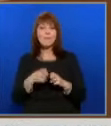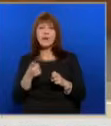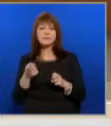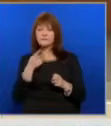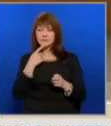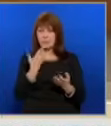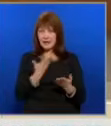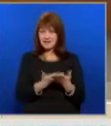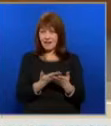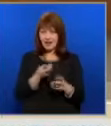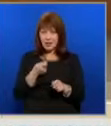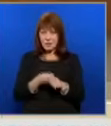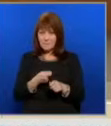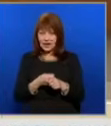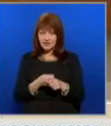предлага и прави,